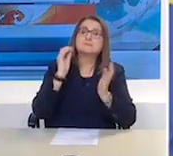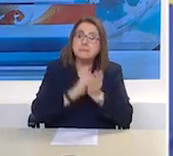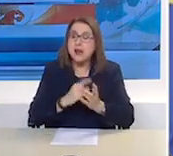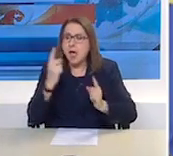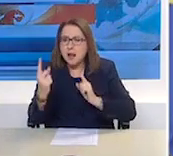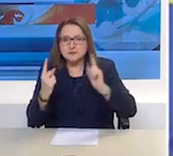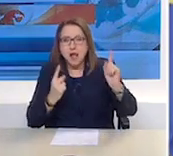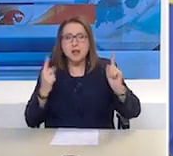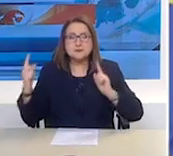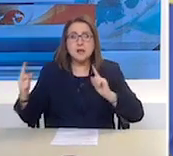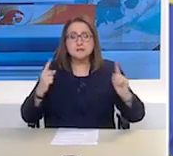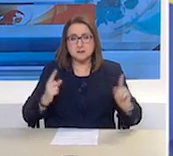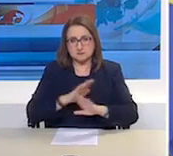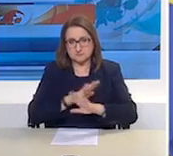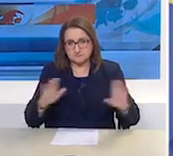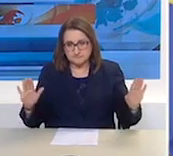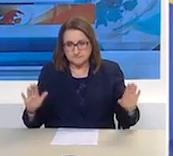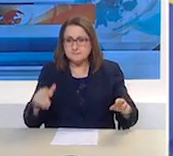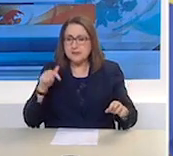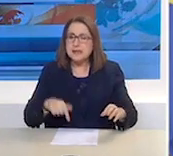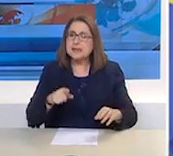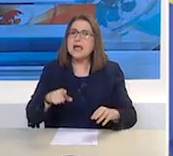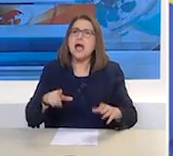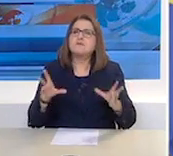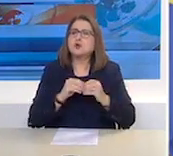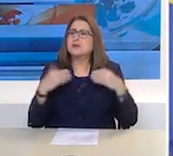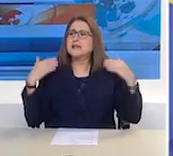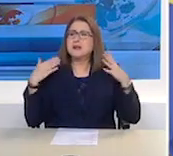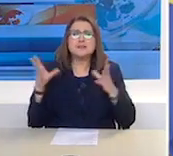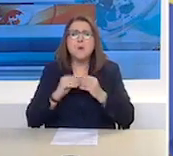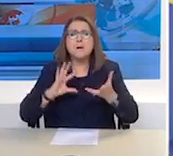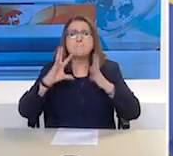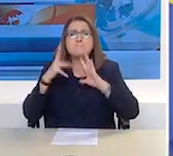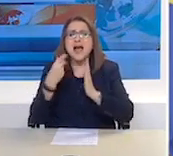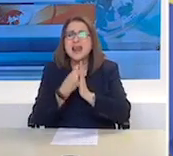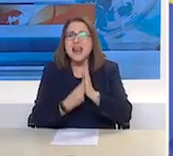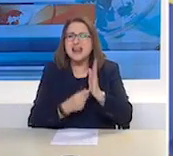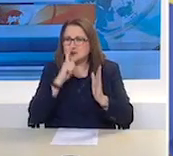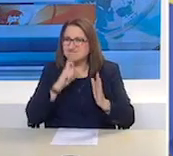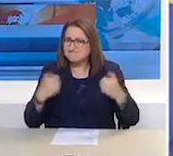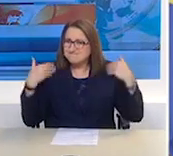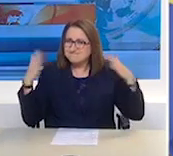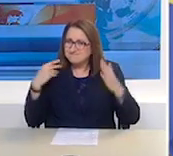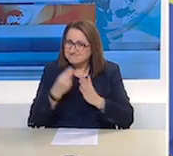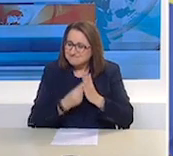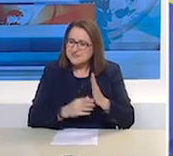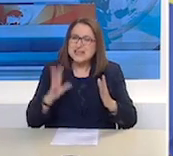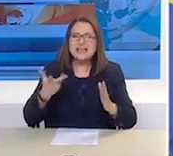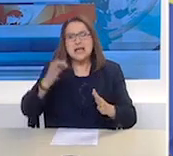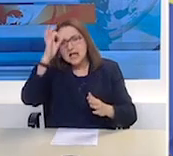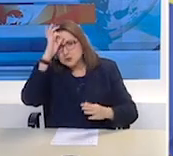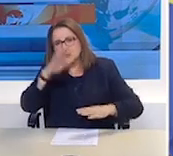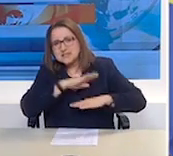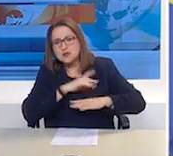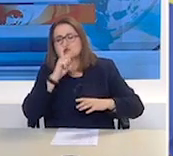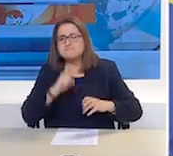σχολές τριτοβάθμιας εκπαίδευσης με το σύστημα των Πανελληνίων ή κατόπιν προκήρυξης οποιοδήποτε διαγωνισμού των ενόπλων δυνάμεων και